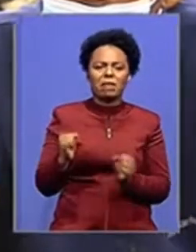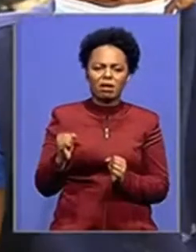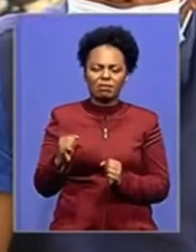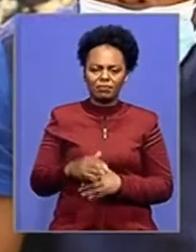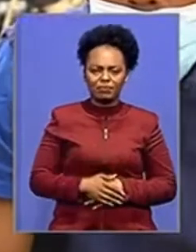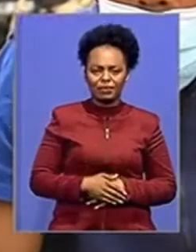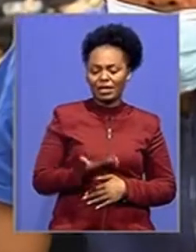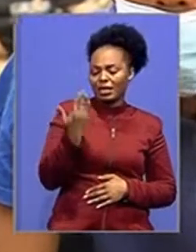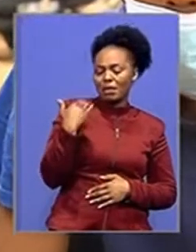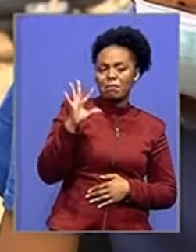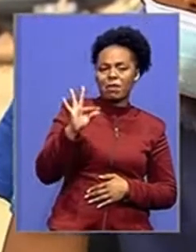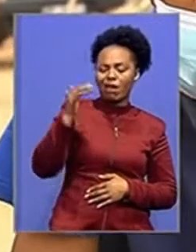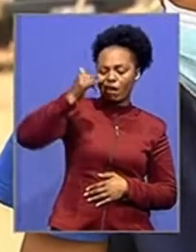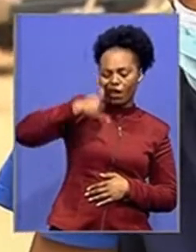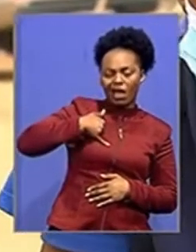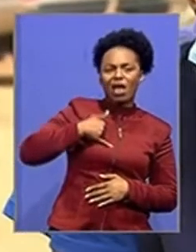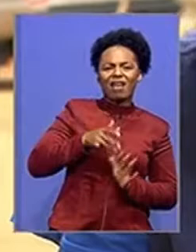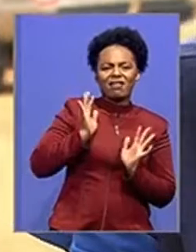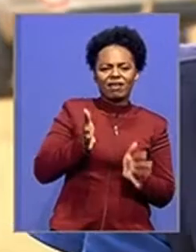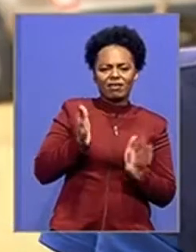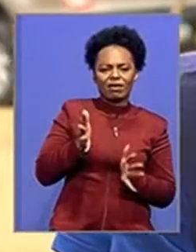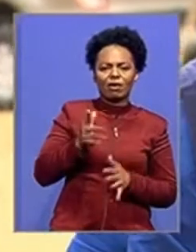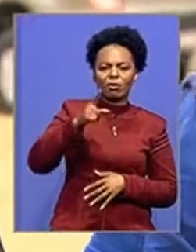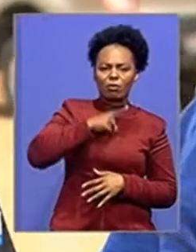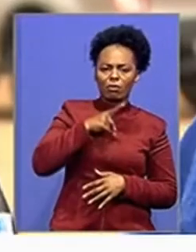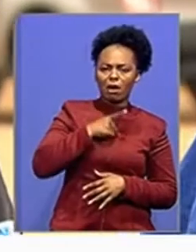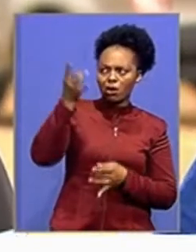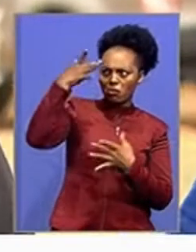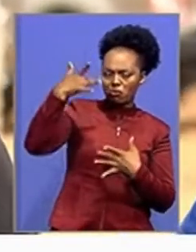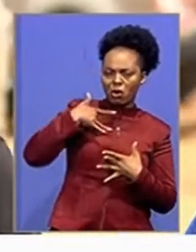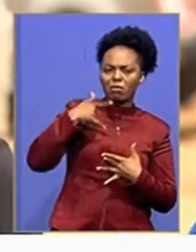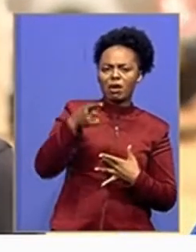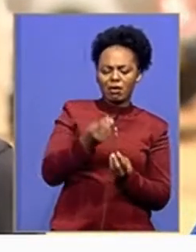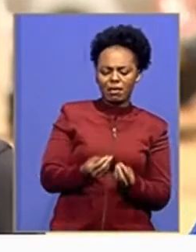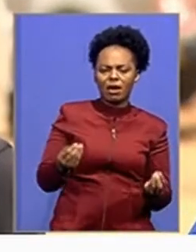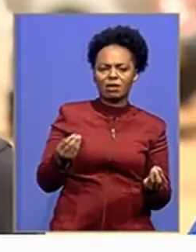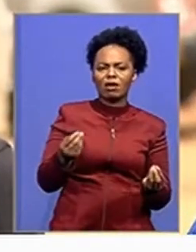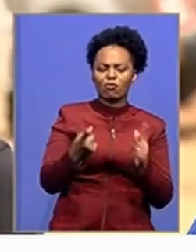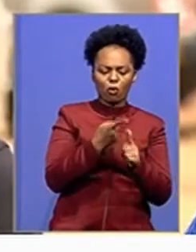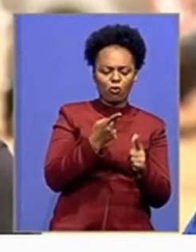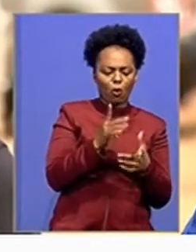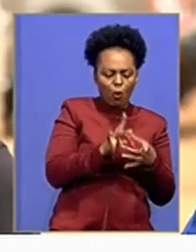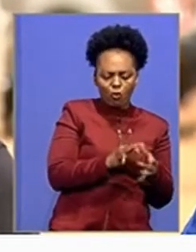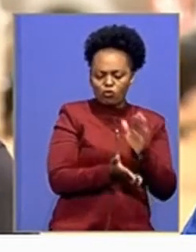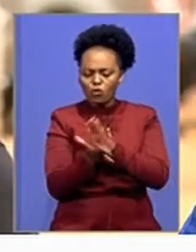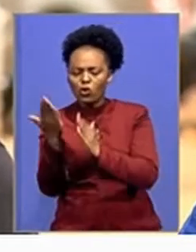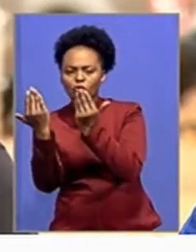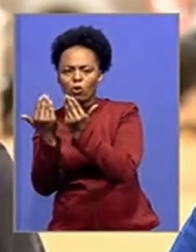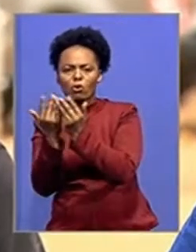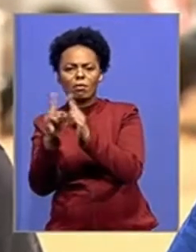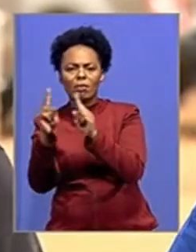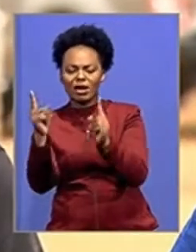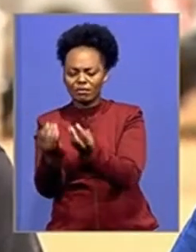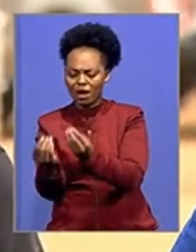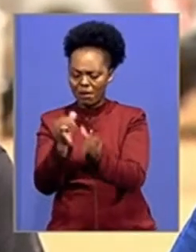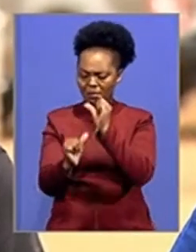On Monday bang founele last week. O rile a hwetša mogala a tsebiša gore bana bao ba tlogile gae go ya sekolong e fela ka morago ga fao